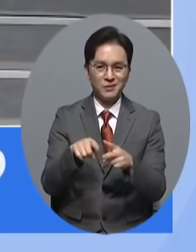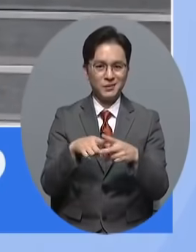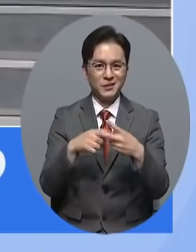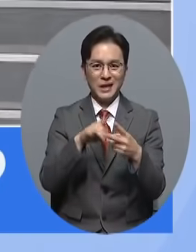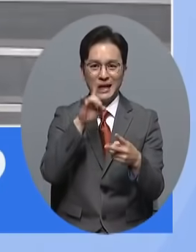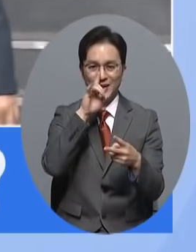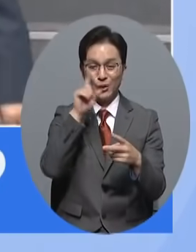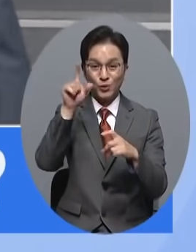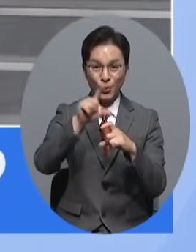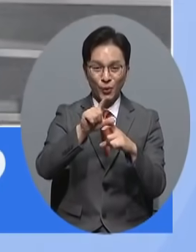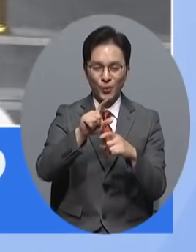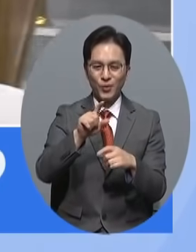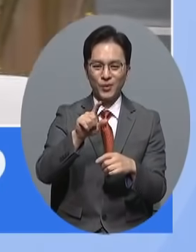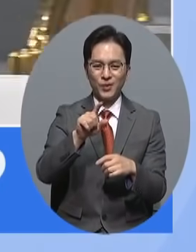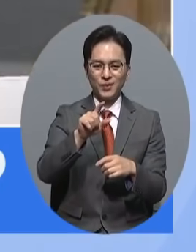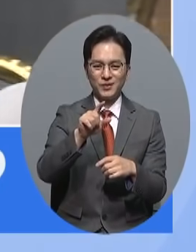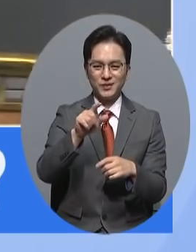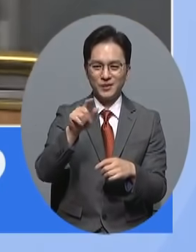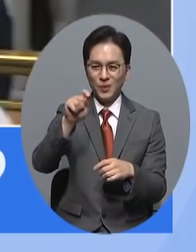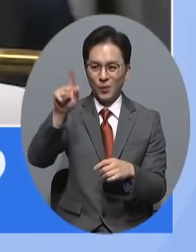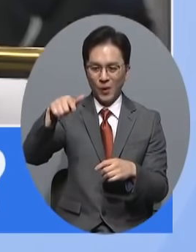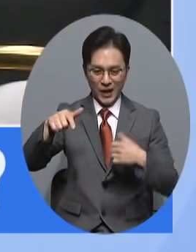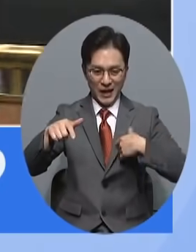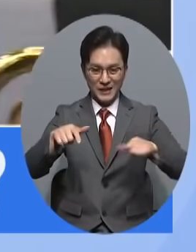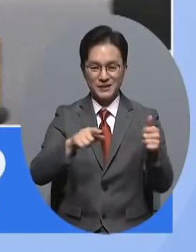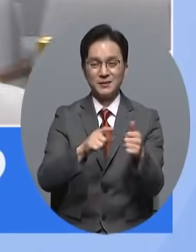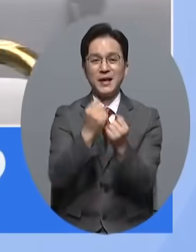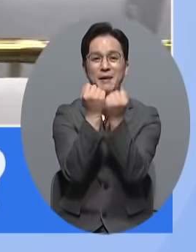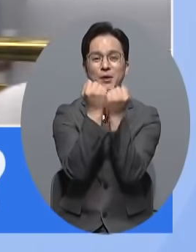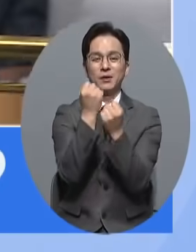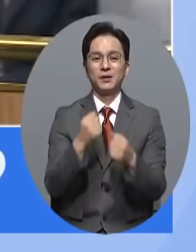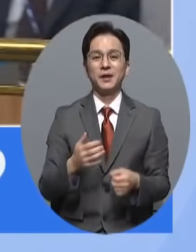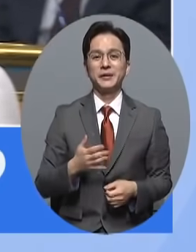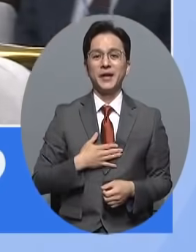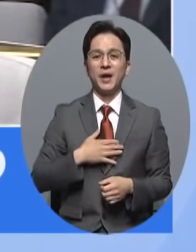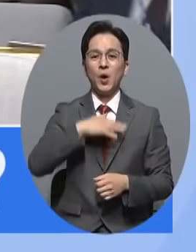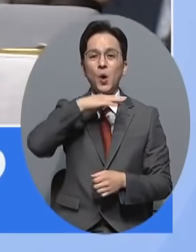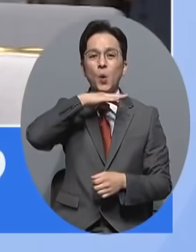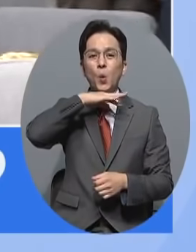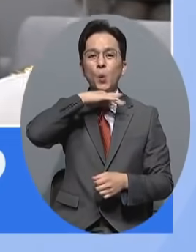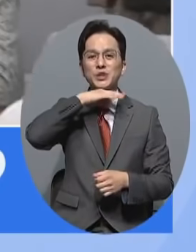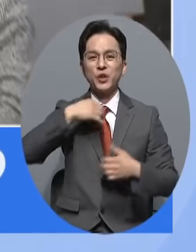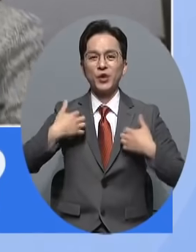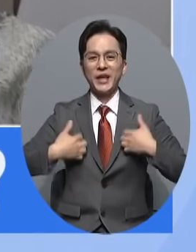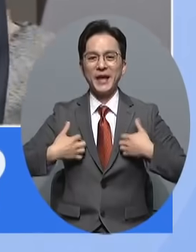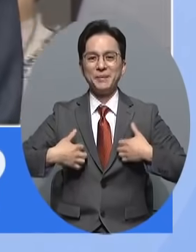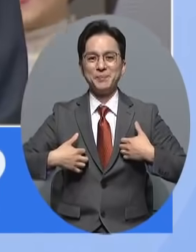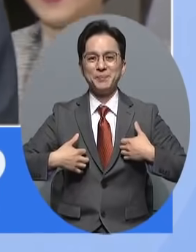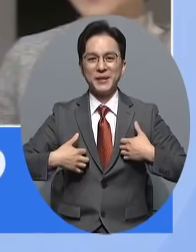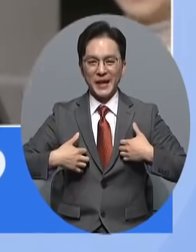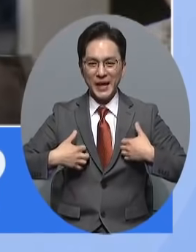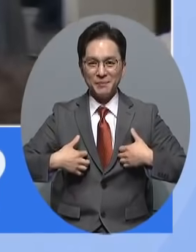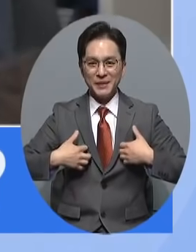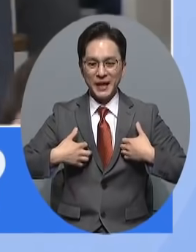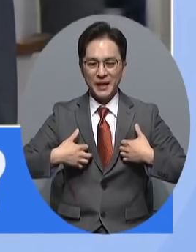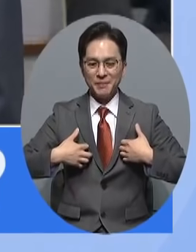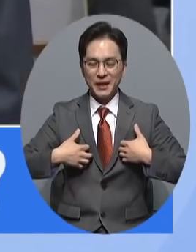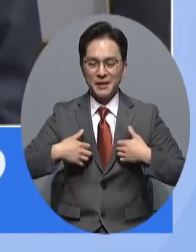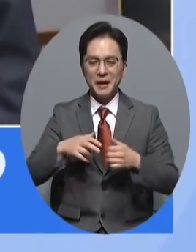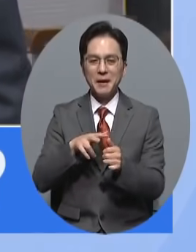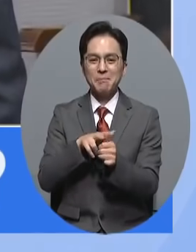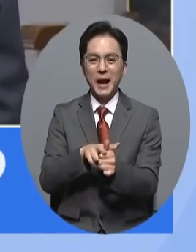이제 국민들에게 질러 일으키는데 저는 이 부분에 대해서는 국민의힘 대처가 저는 잘못됐다고 봐요. 그러니까 추석